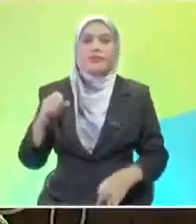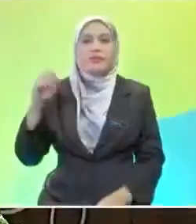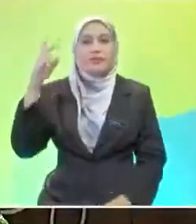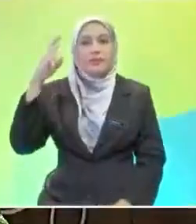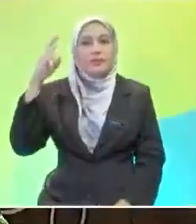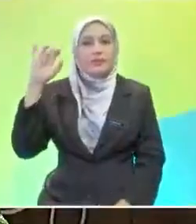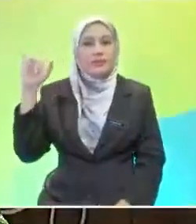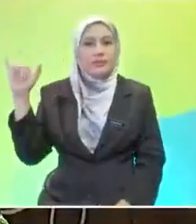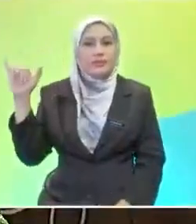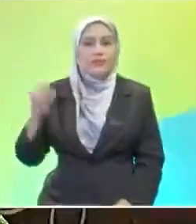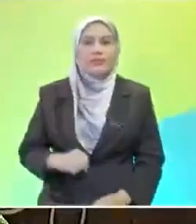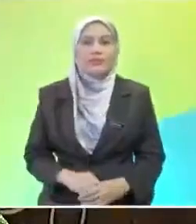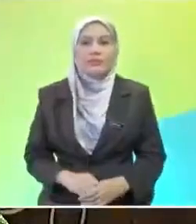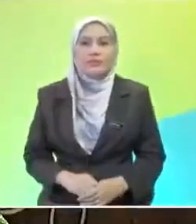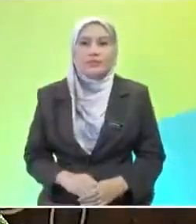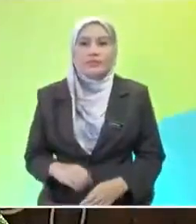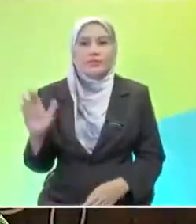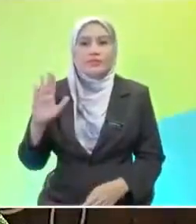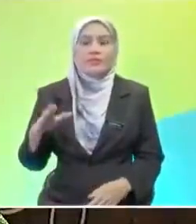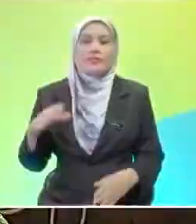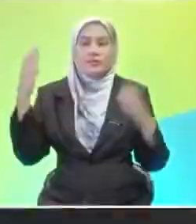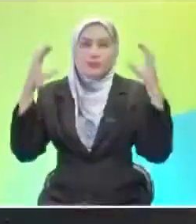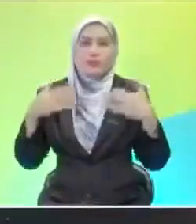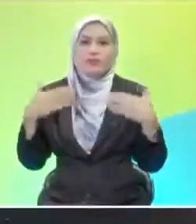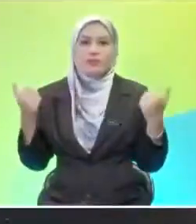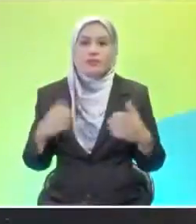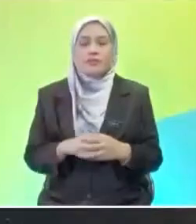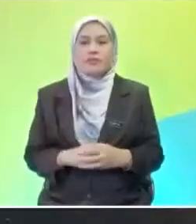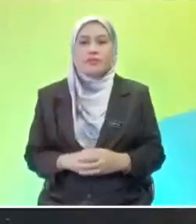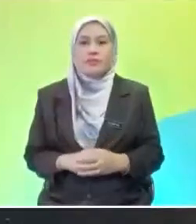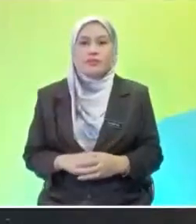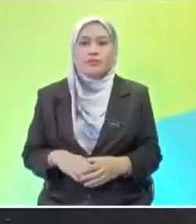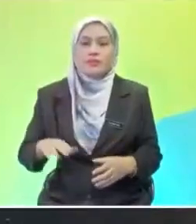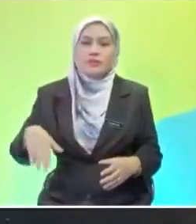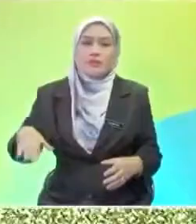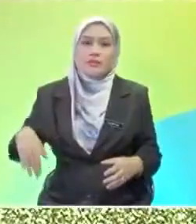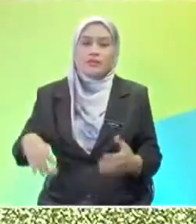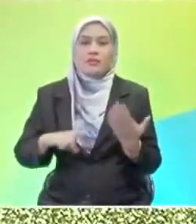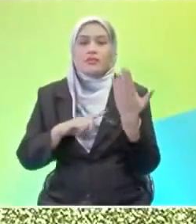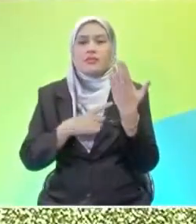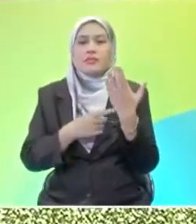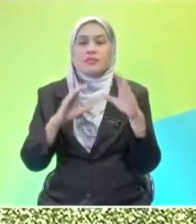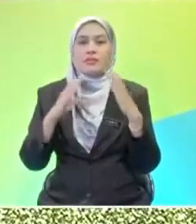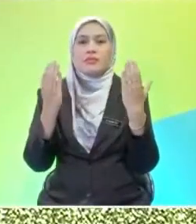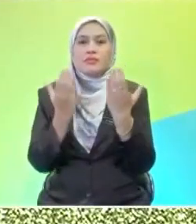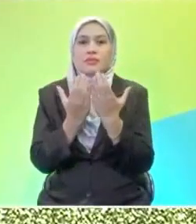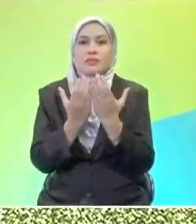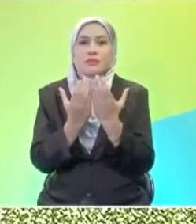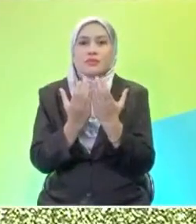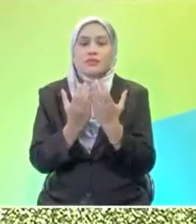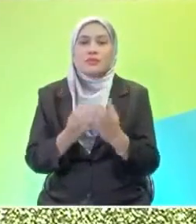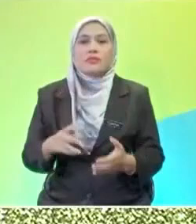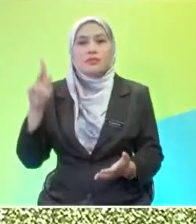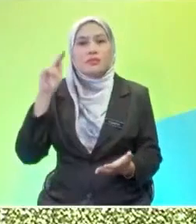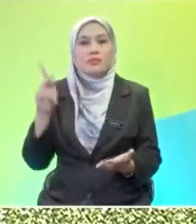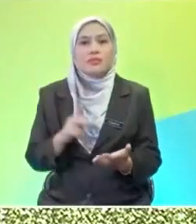Hai Syafiqah. Hai, Cikgu sihat? Sihat, Alhamdulillah. Alhamdulillah. Baiklah Cikgu, sebelum kita meneruskan kelas pada hari ini dan memperkenalkan topik